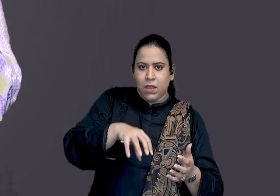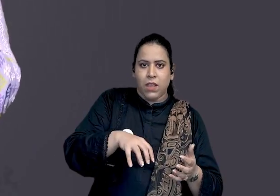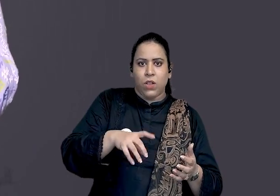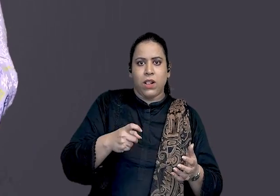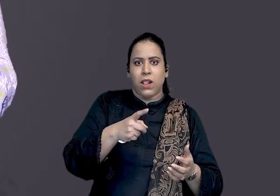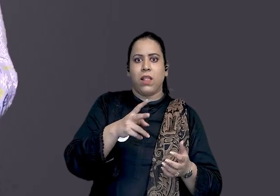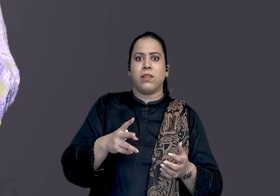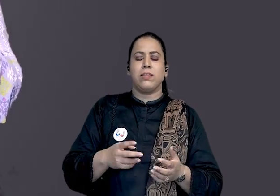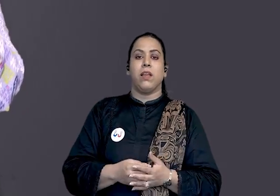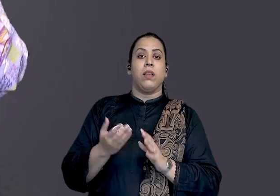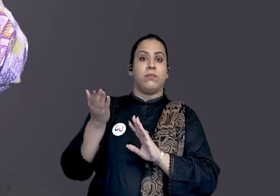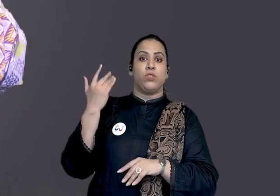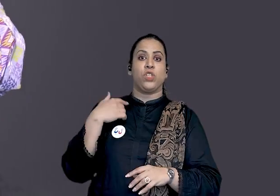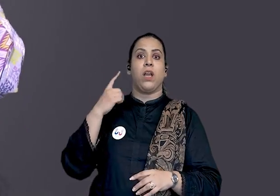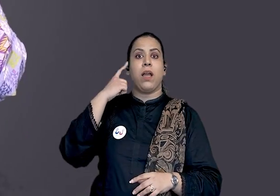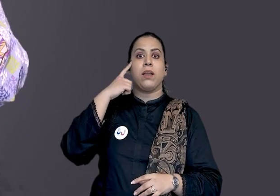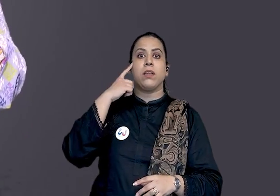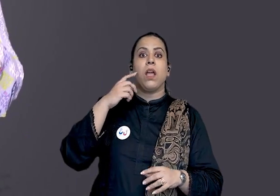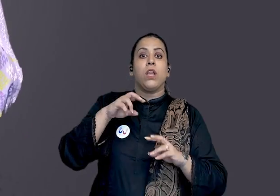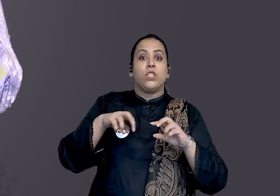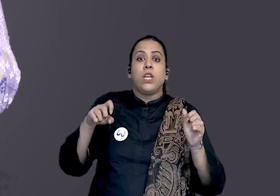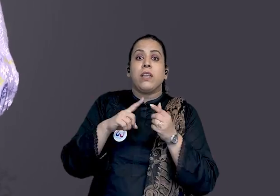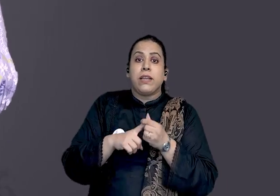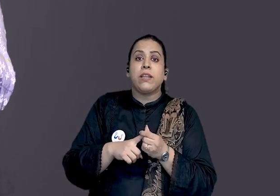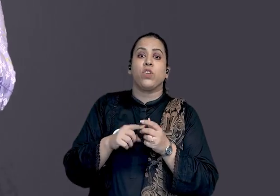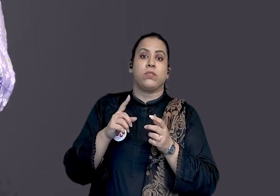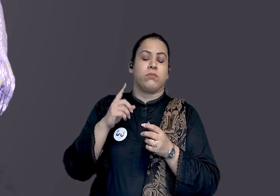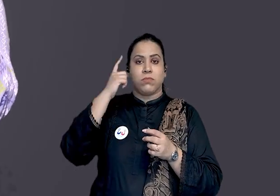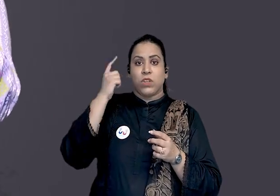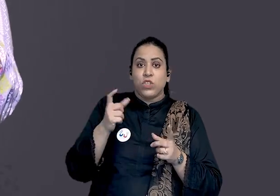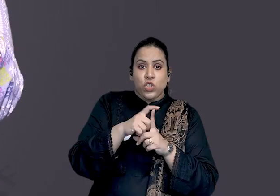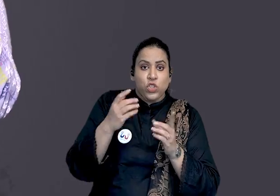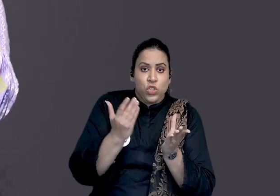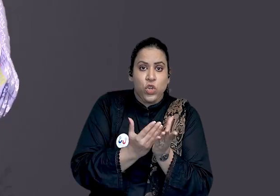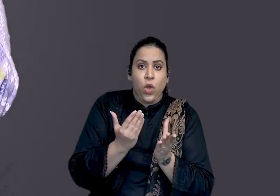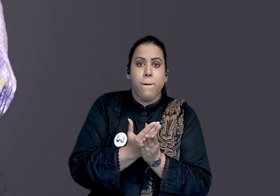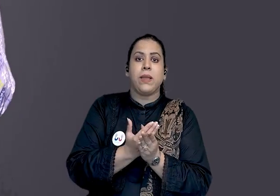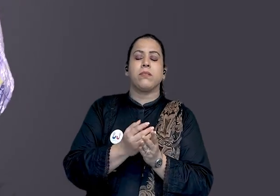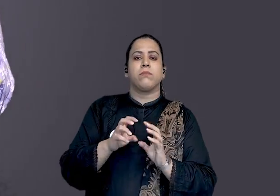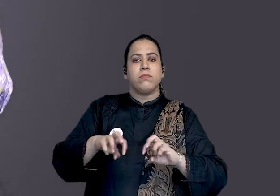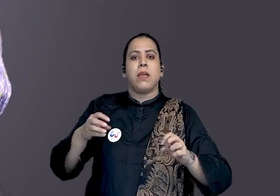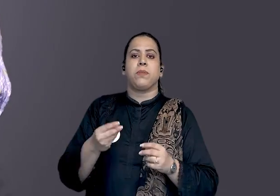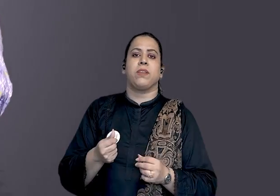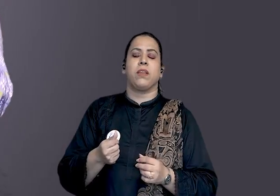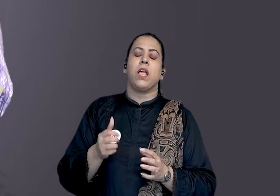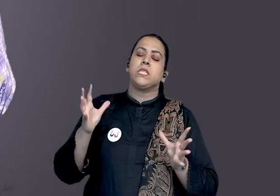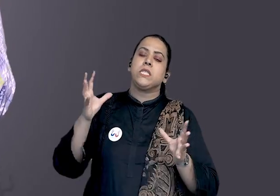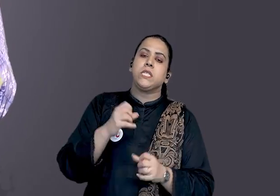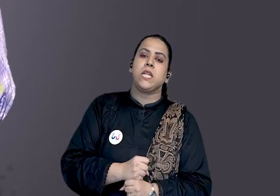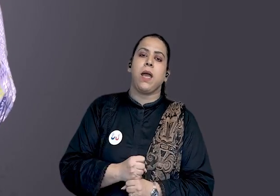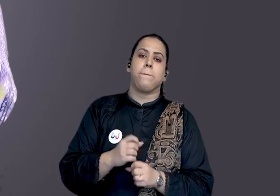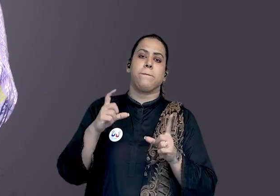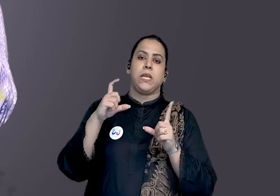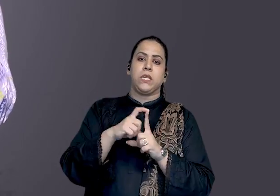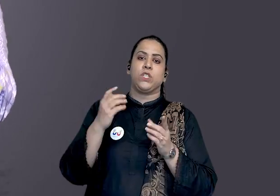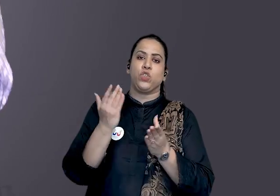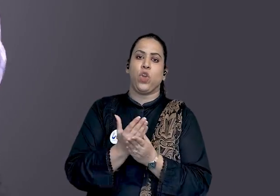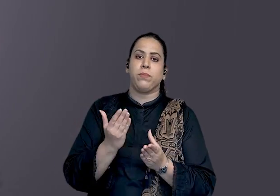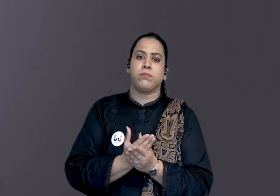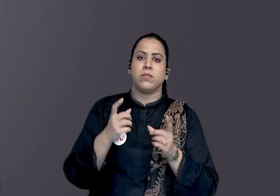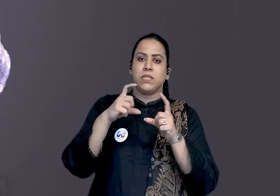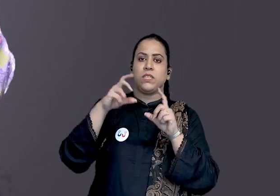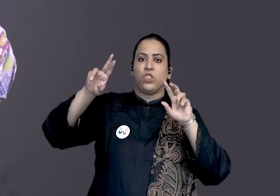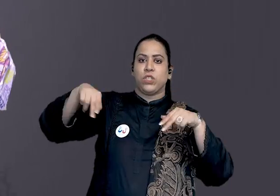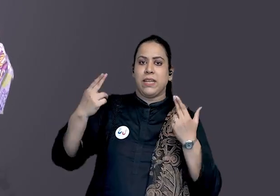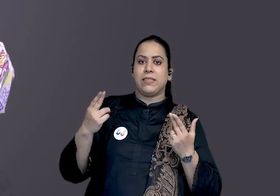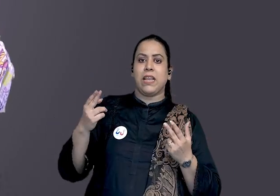ڈیزائرڈ ڈاکیومنٹ ہوگا اس کا ایبسٹریکٹ جو ہے، ہر ڈاکیومنٹ کو ایک ڈیجیٹل ڈاکیومنٹ کوڈ دیا گیا ہے جس کو ہم DDC بولتے ہیں،